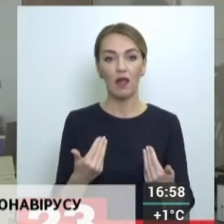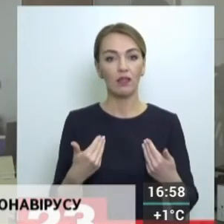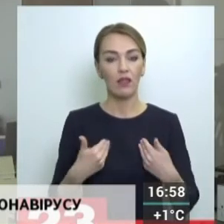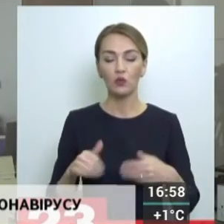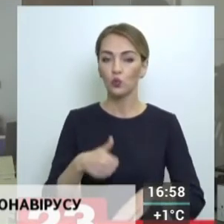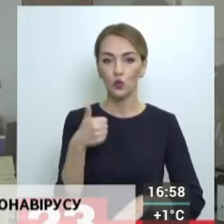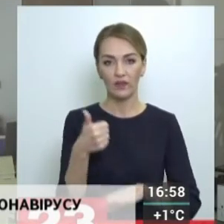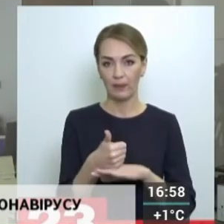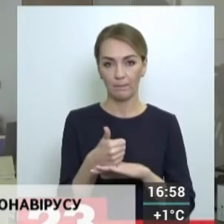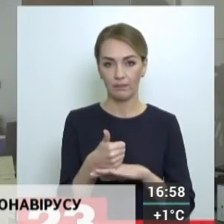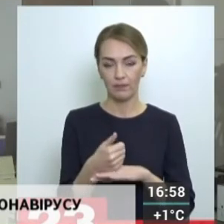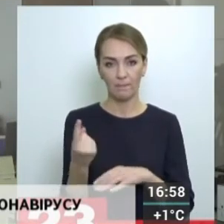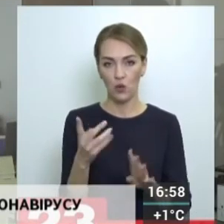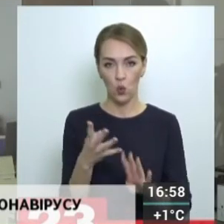пріоритетом.